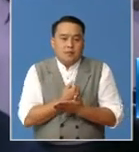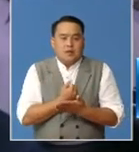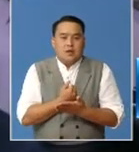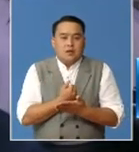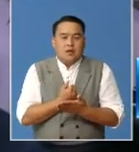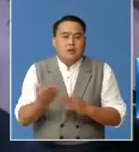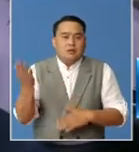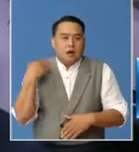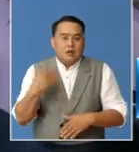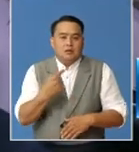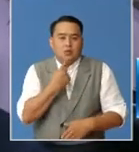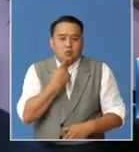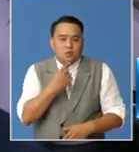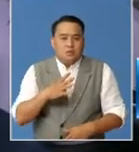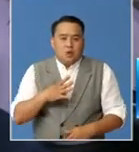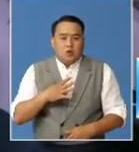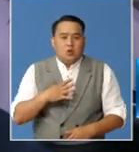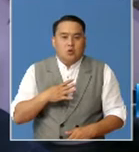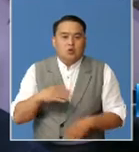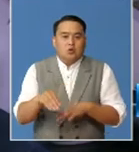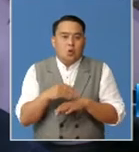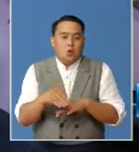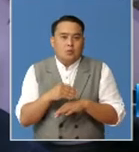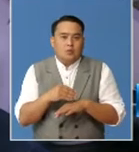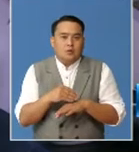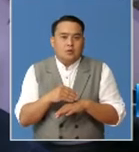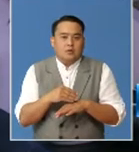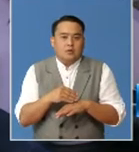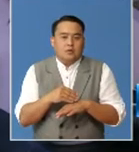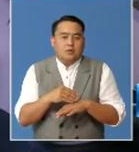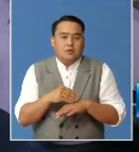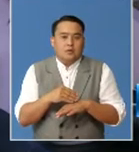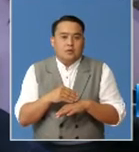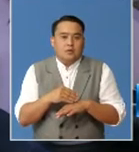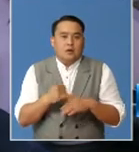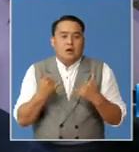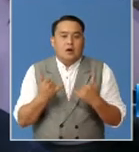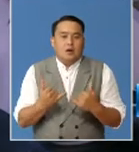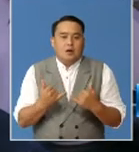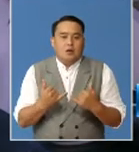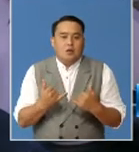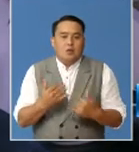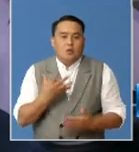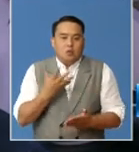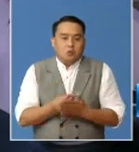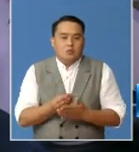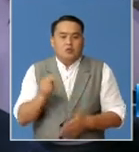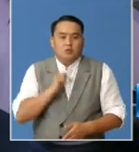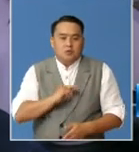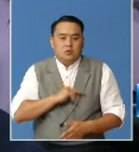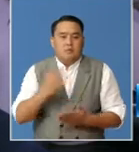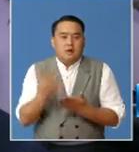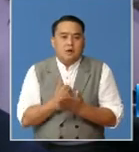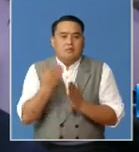бұрын қиыншылық болып еді күйеуіме қарап отырып. Енді қазір өзімде жұмысты болдым.